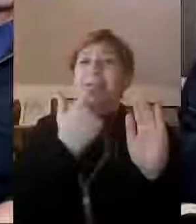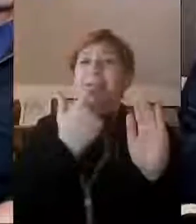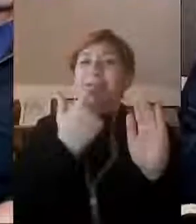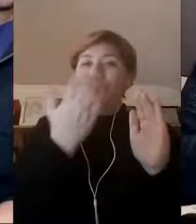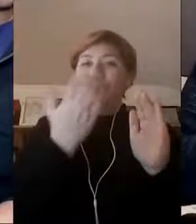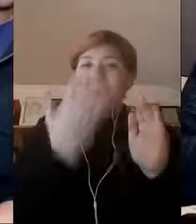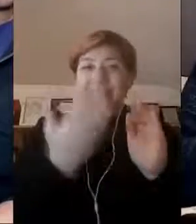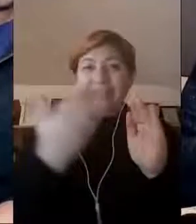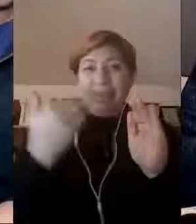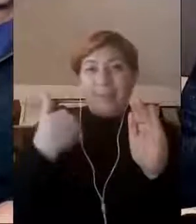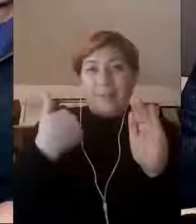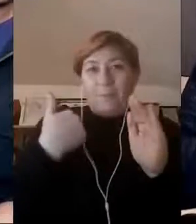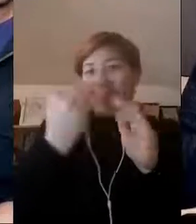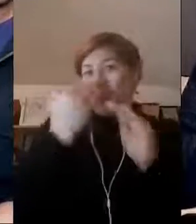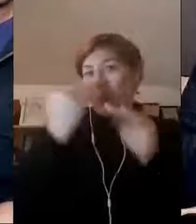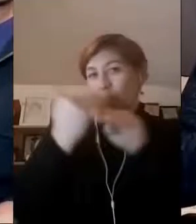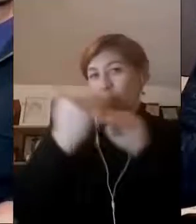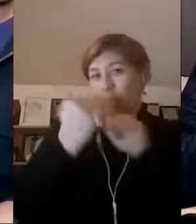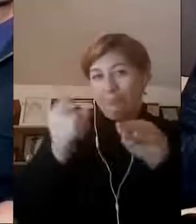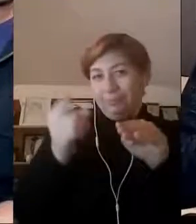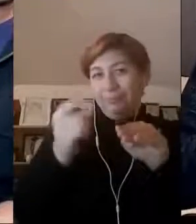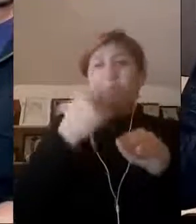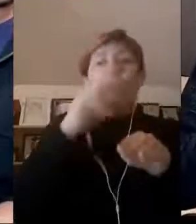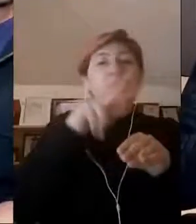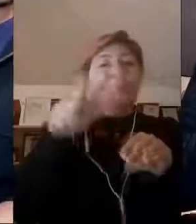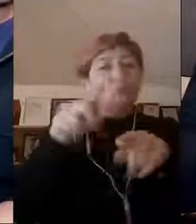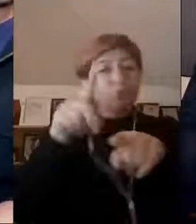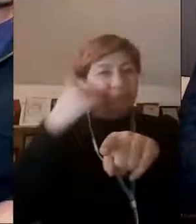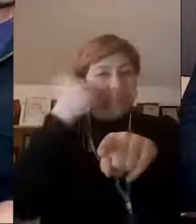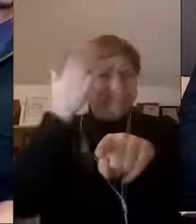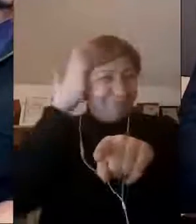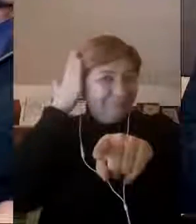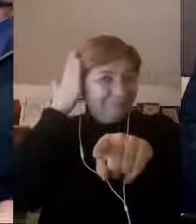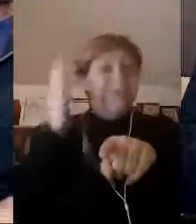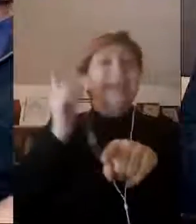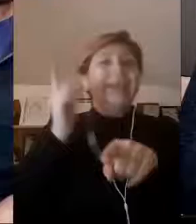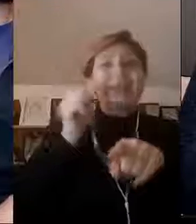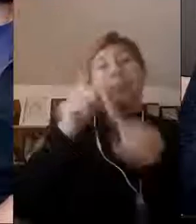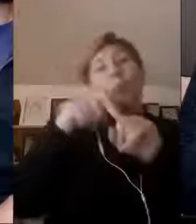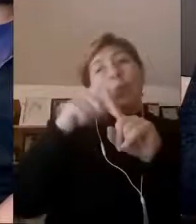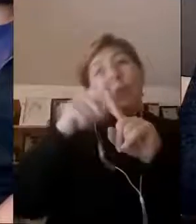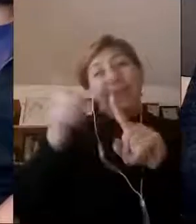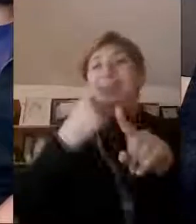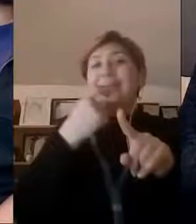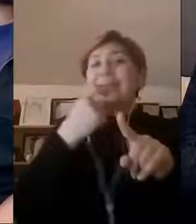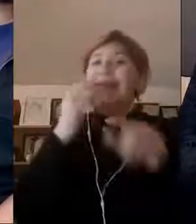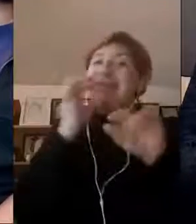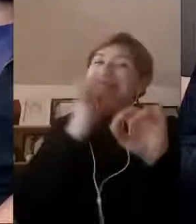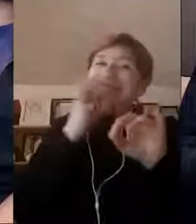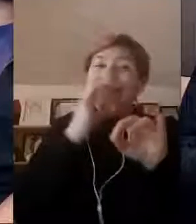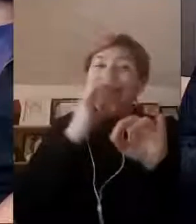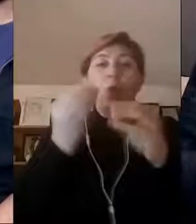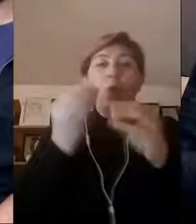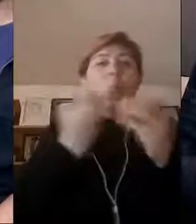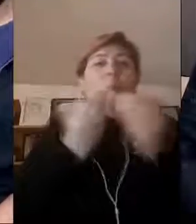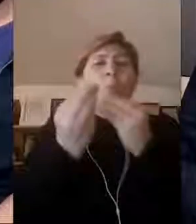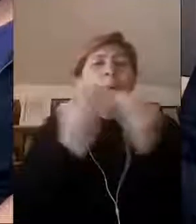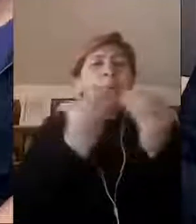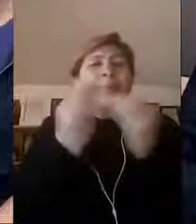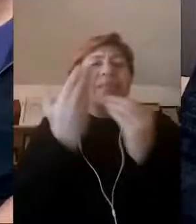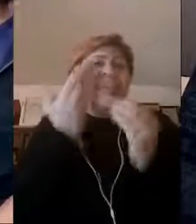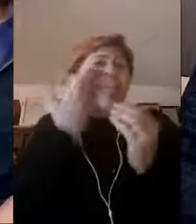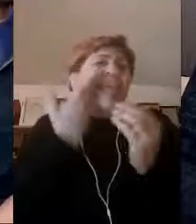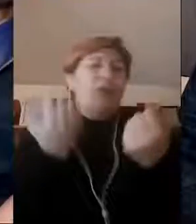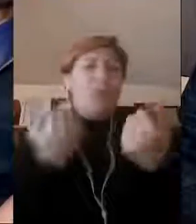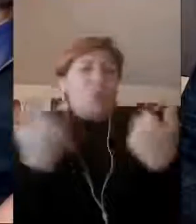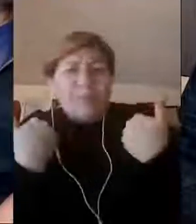itibariyle bana hitap ediyorsun. Benim yaşım 33. Yaşın itibariyle bana hitap ediyorsun. İkincisi, muhabbetinden keyif alıyorum.